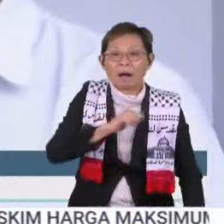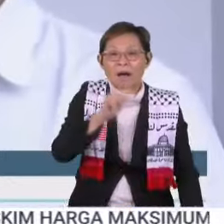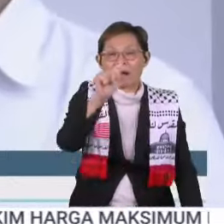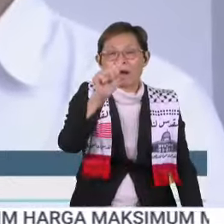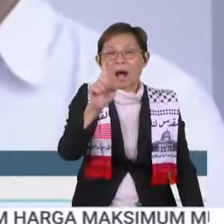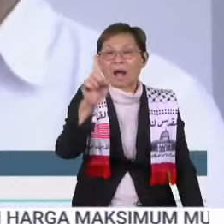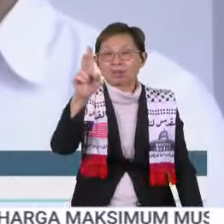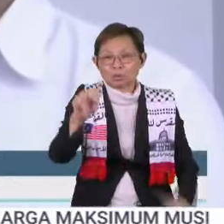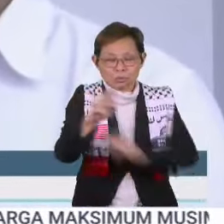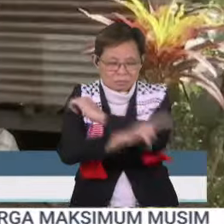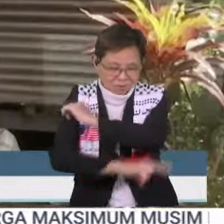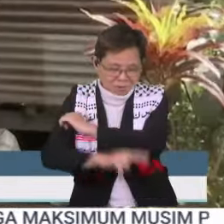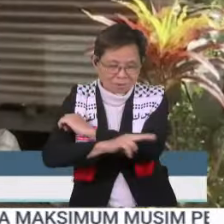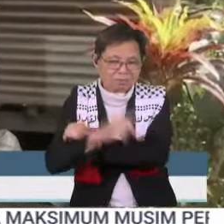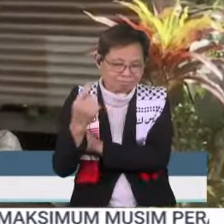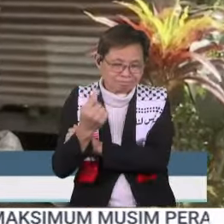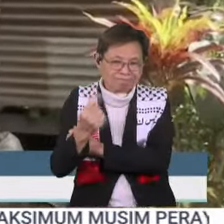Dewan Undangan Negeri,